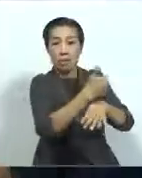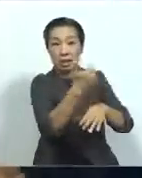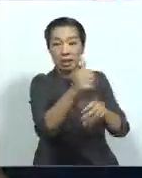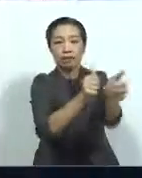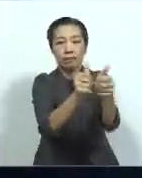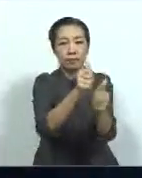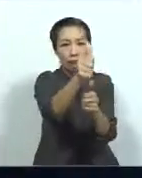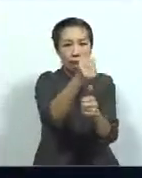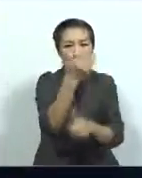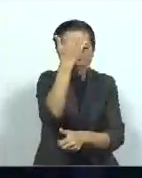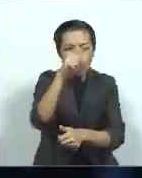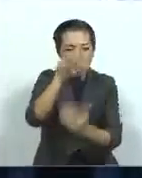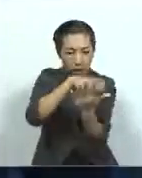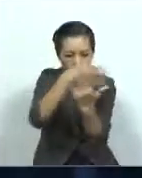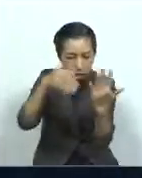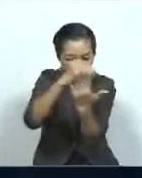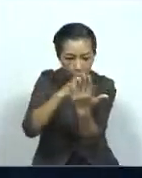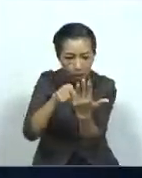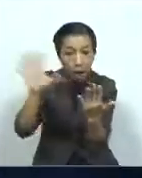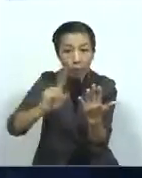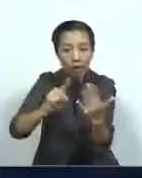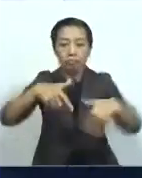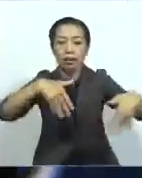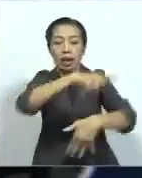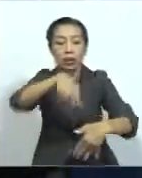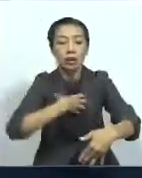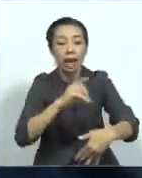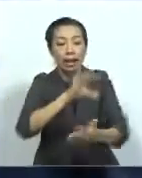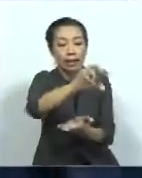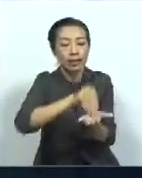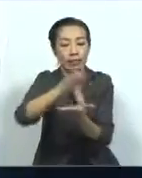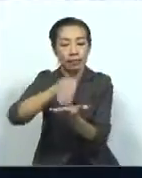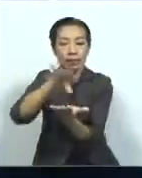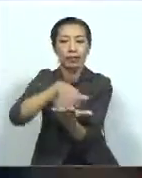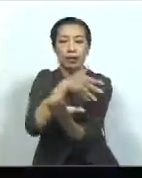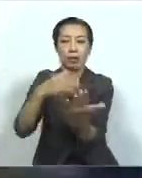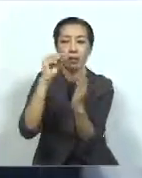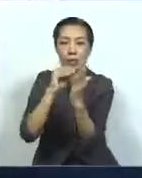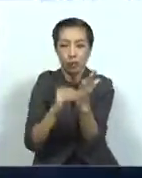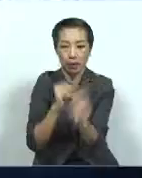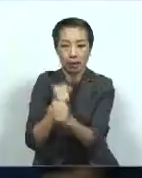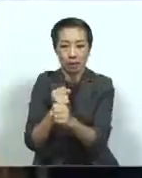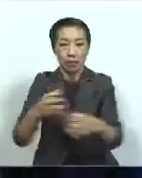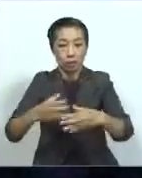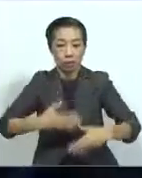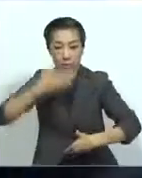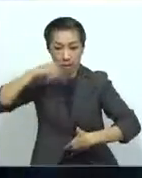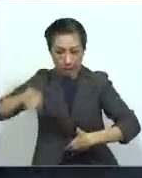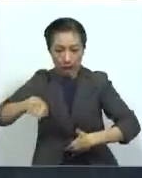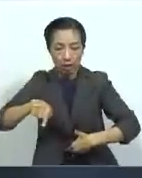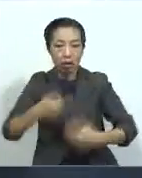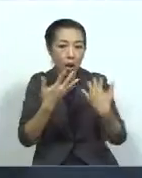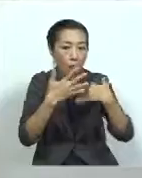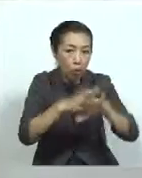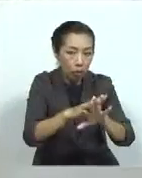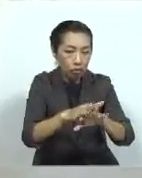เมืองเพราะว่าจัดทำขึ้นตามความต้องการของประชาชนพรรคนี้ถือว่าเป็นอีกหนึ่งพรรคที่เข้ามามีส่วนร่วมแล้วก็ก้